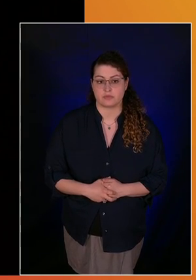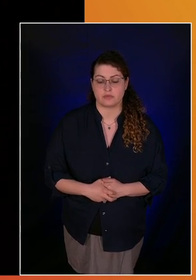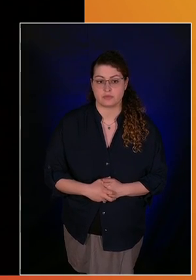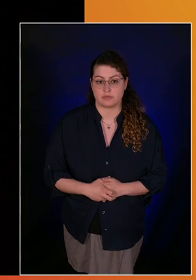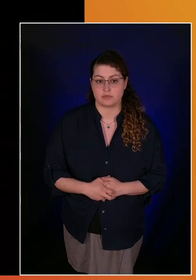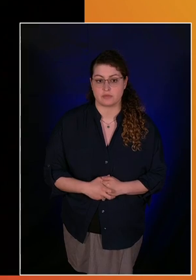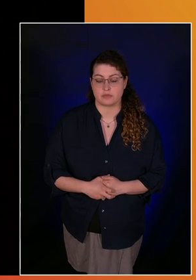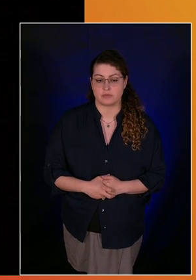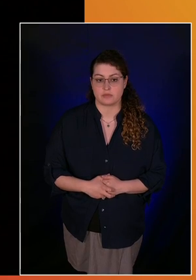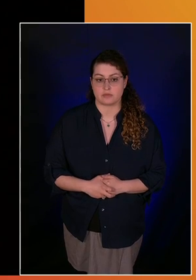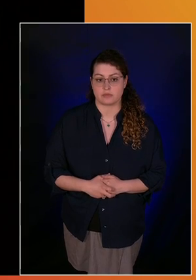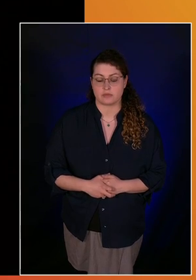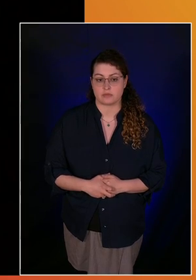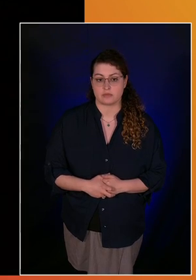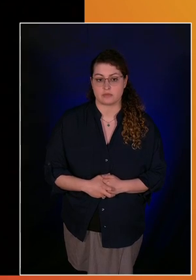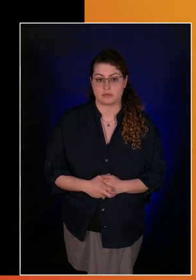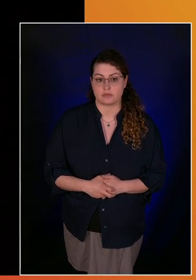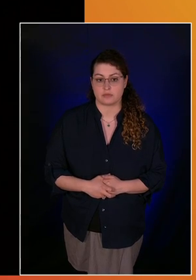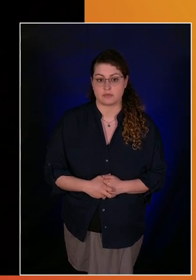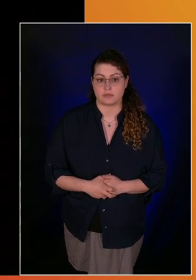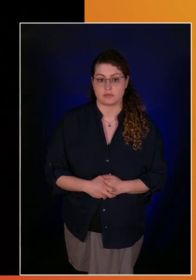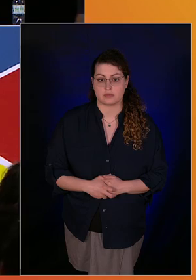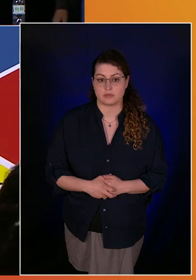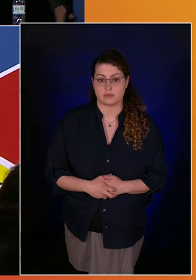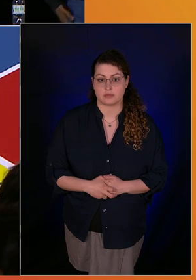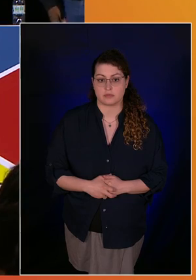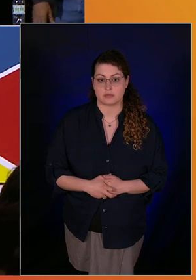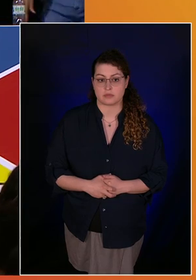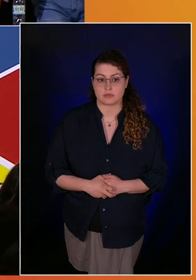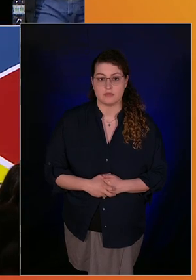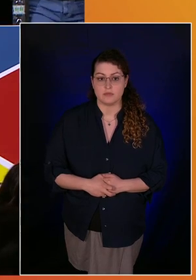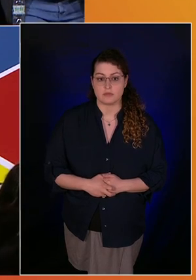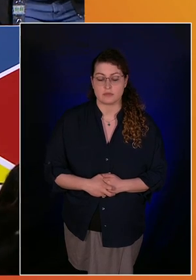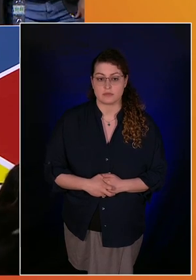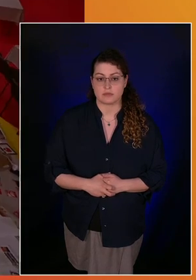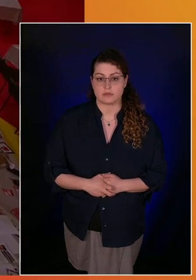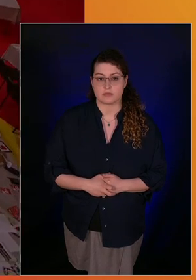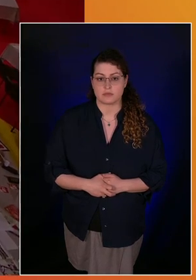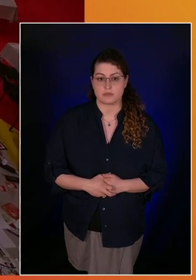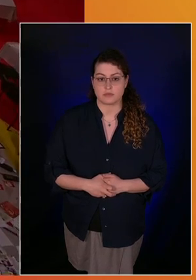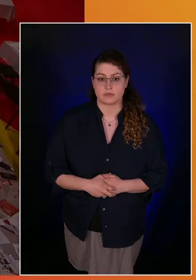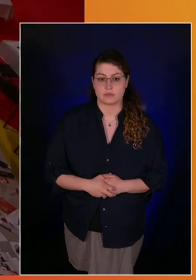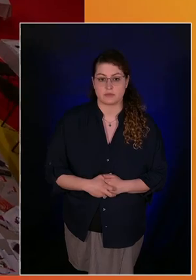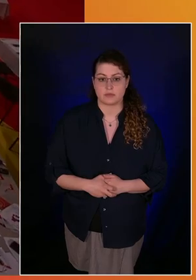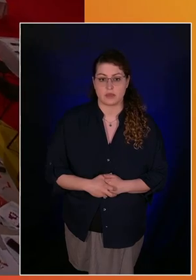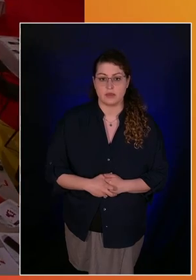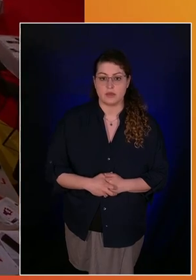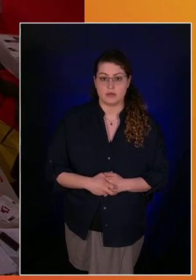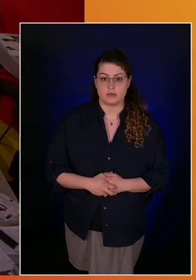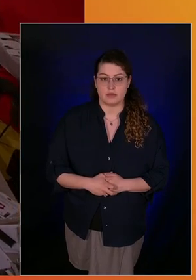voter on la fait voter on l'a fait voter par le Congrès à Malev pas Malev au boîtier en